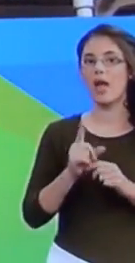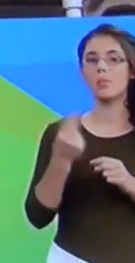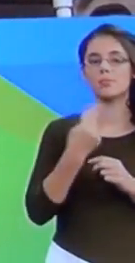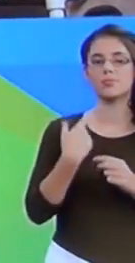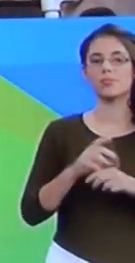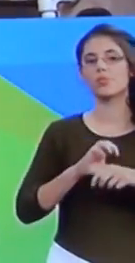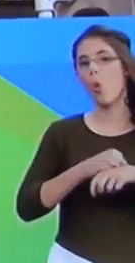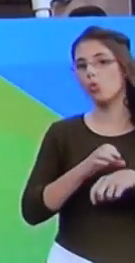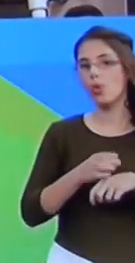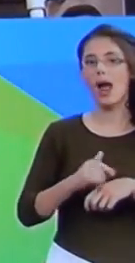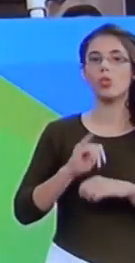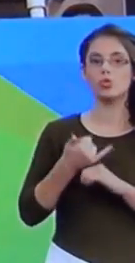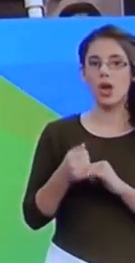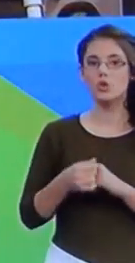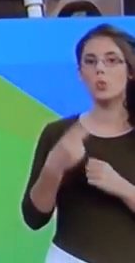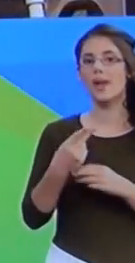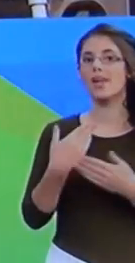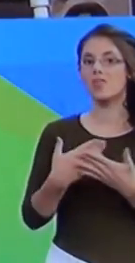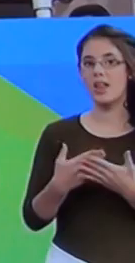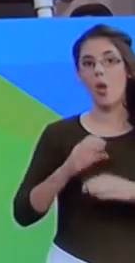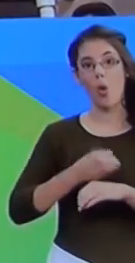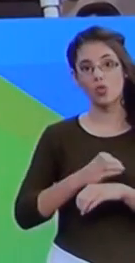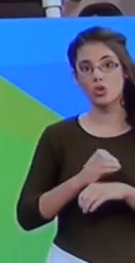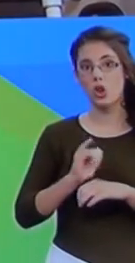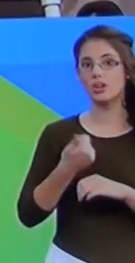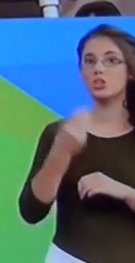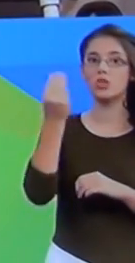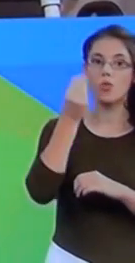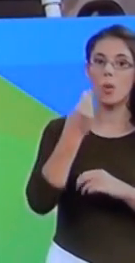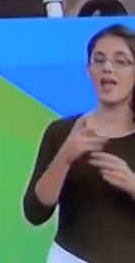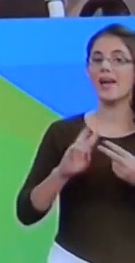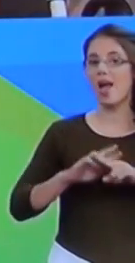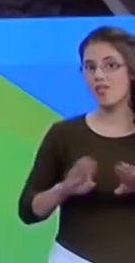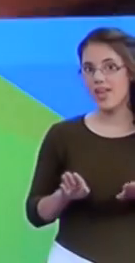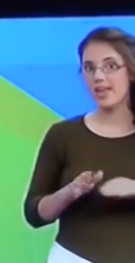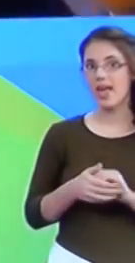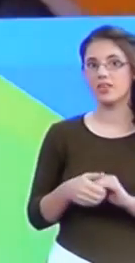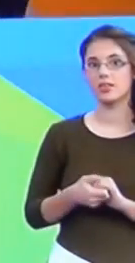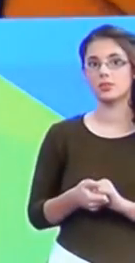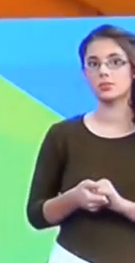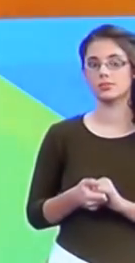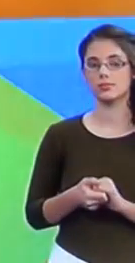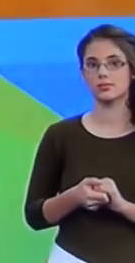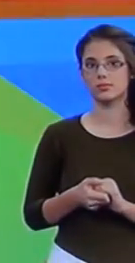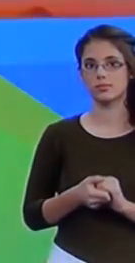lehet doktorátusa is, meg kell felelni orvosilag, és egy tanfolyamot el kell végezni.